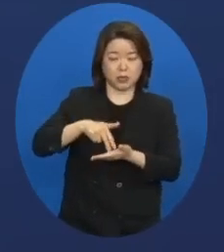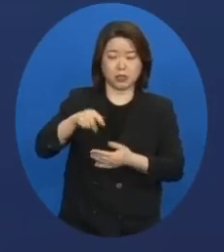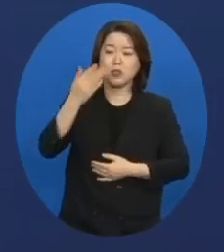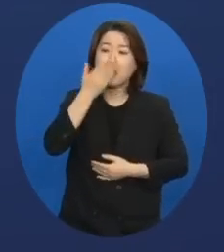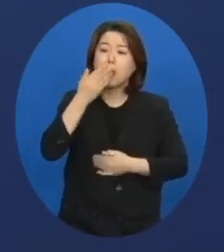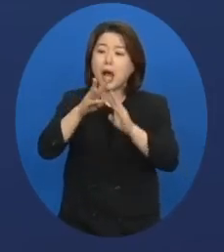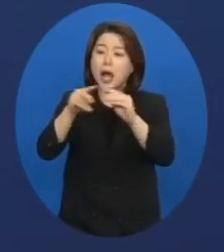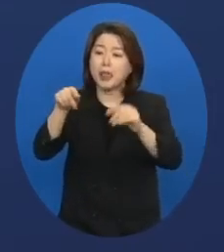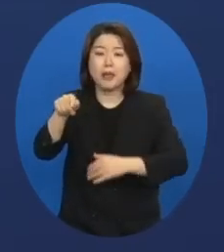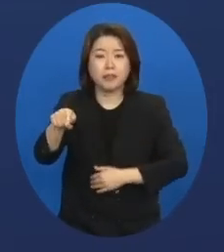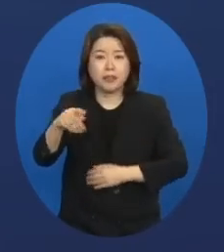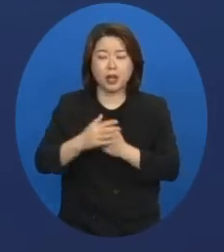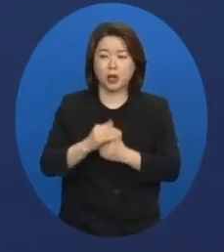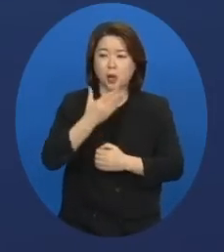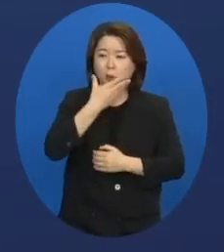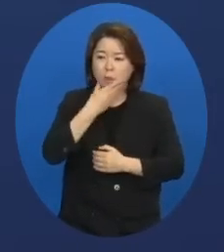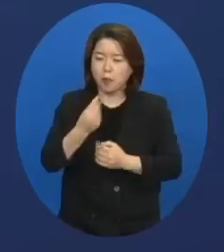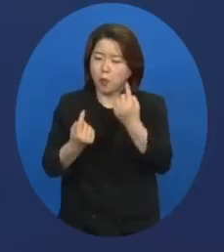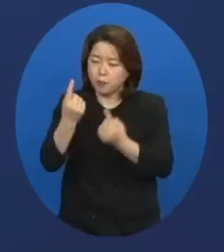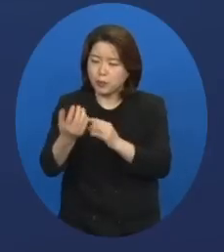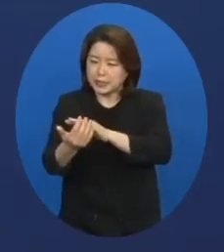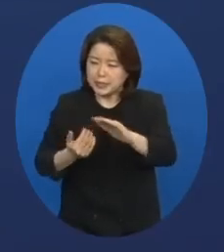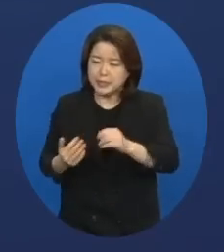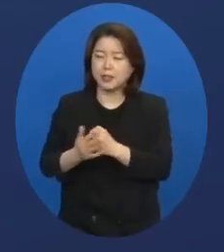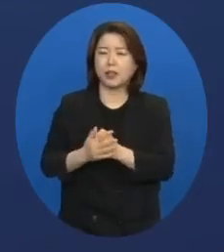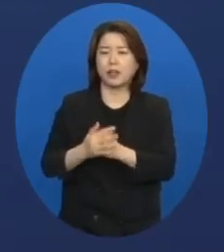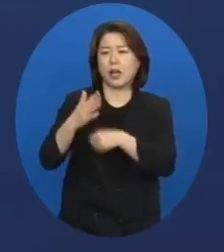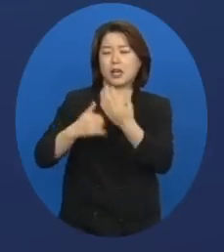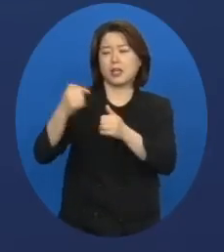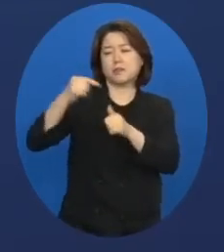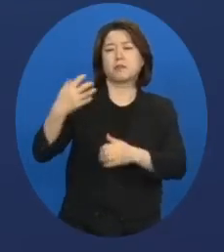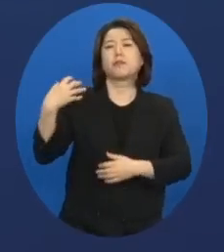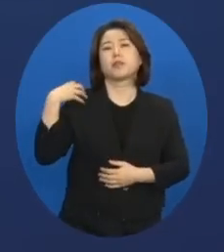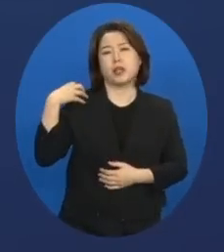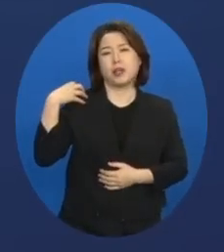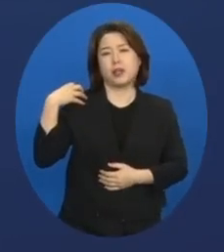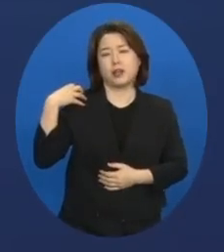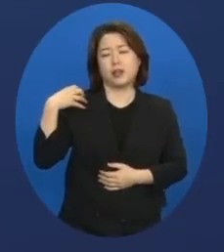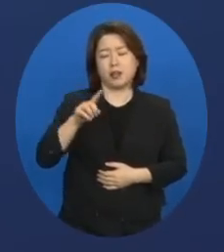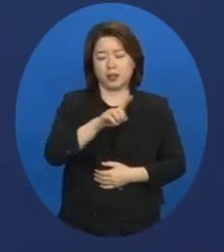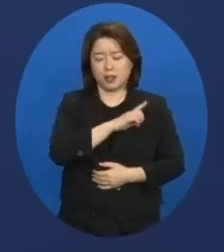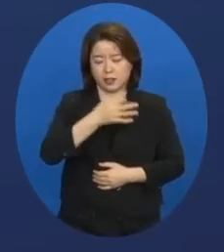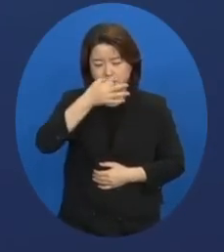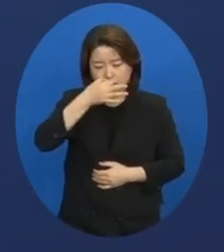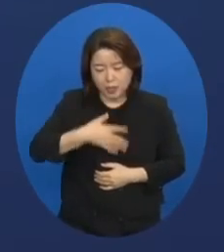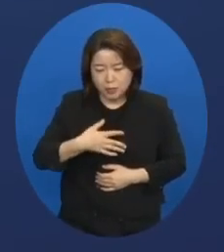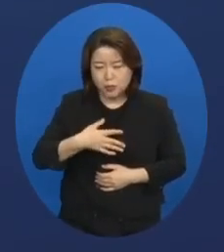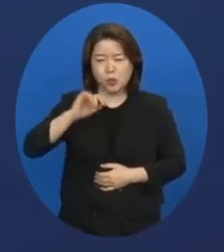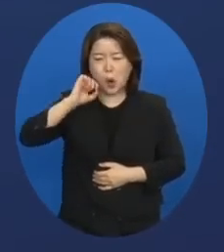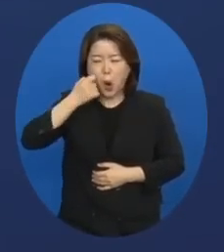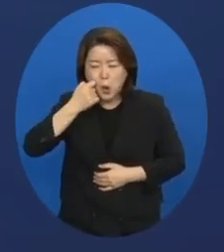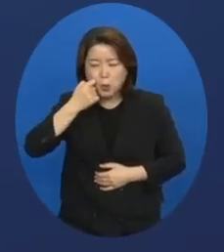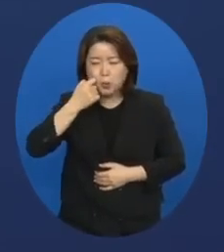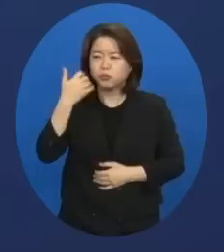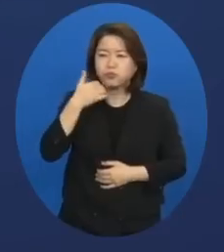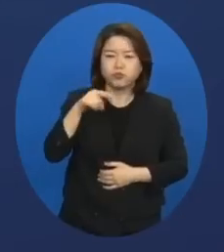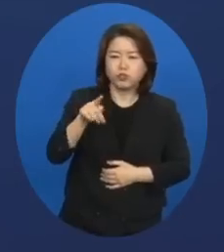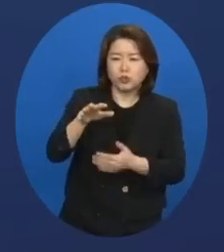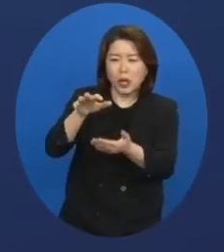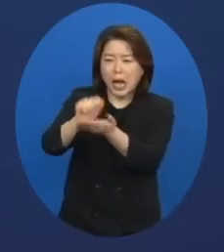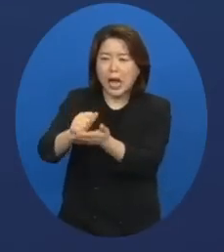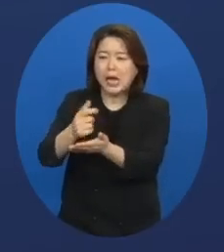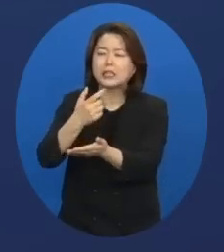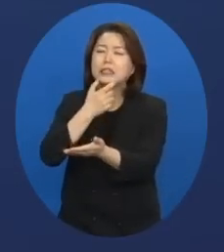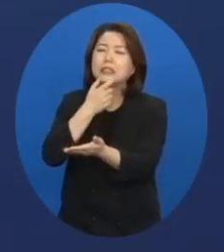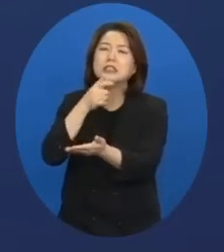땅은 복이기 이전에 사명지였습니다. 가장 힘들고 어렵고 아무도 점령하지